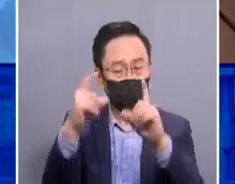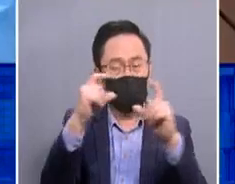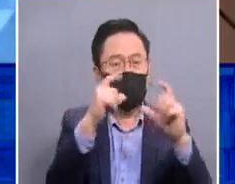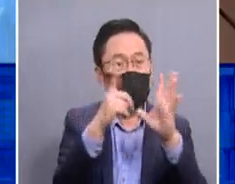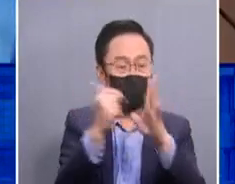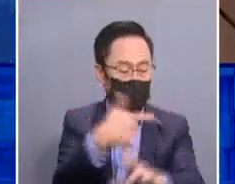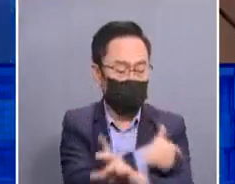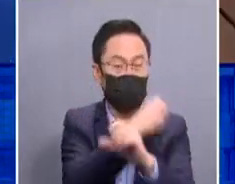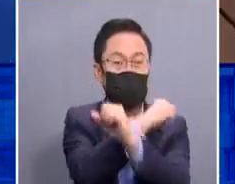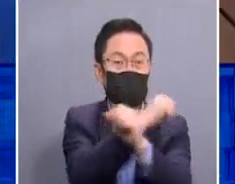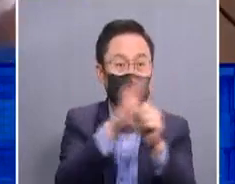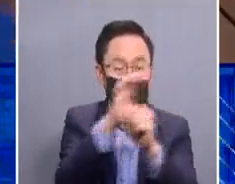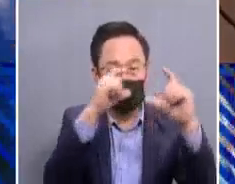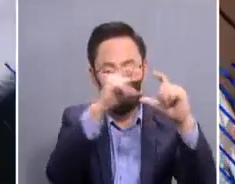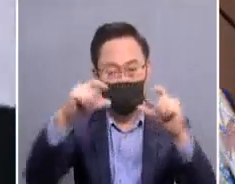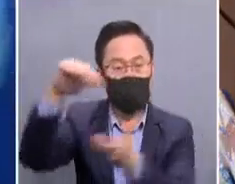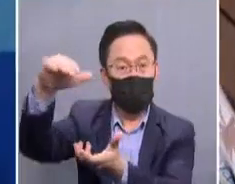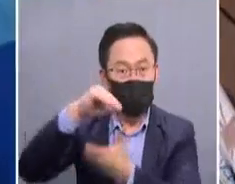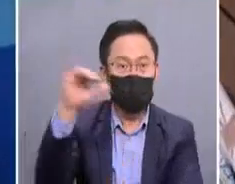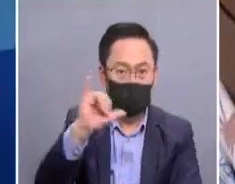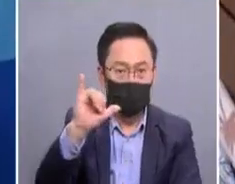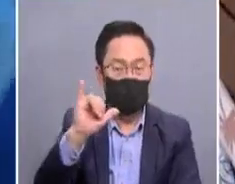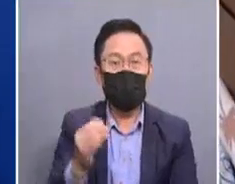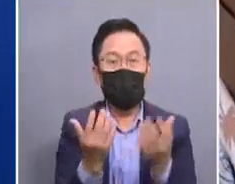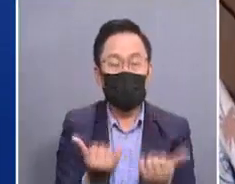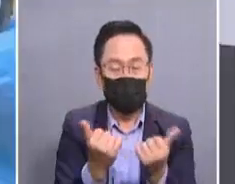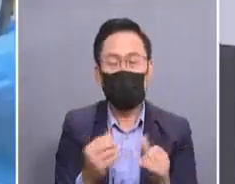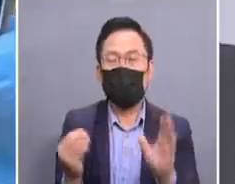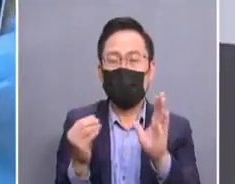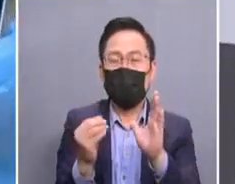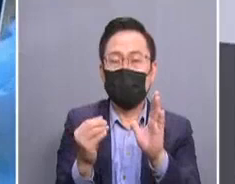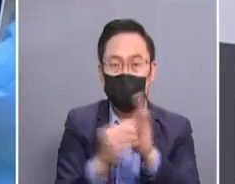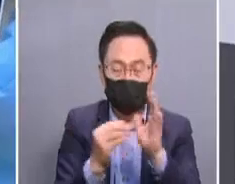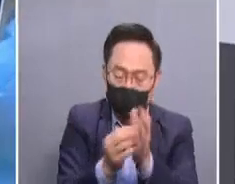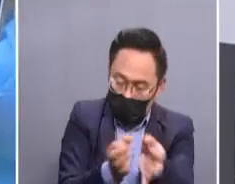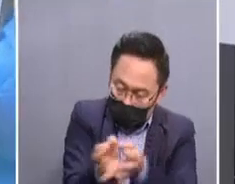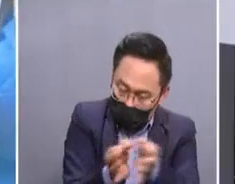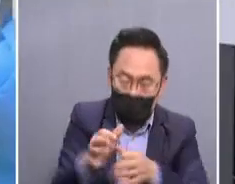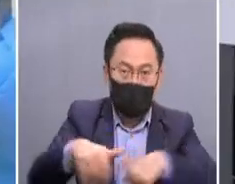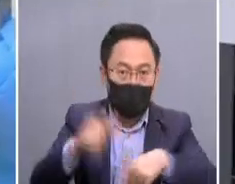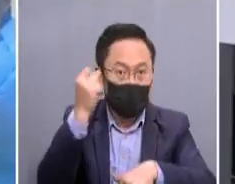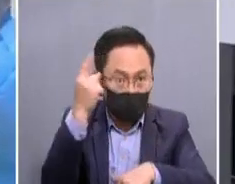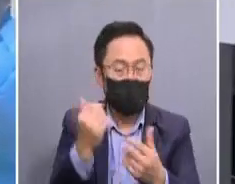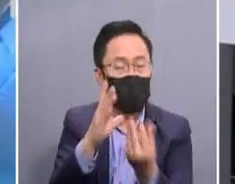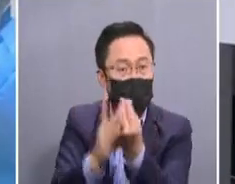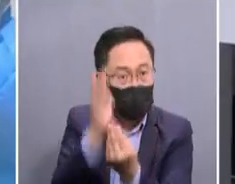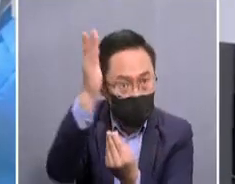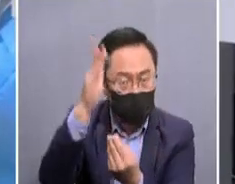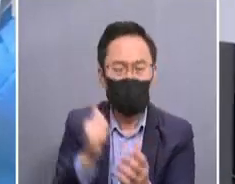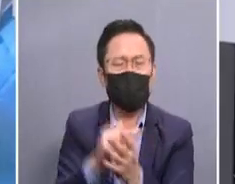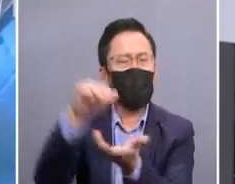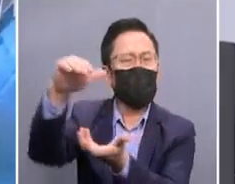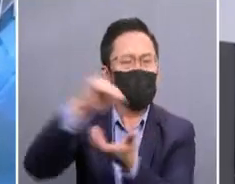างกทม.เนี่ยจะต้องมีการชี้แจงกับประชาชนให้เข้าใจเรื่องของวัคซีนที่กำลังจะทยอยเข้ามาและจะมีการจัดสรรอย่างไรบ้างนะ